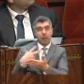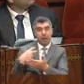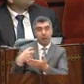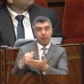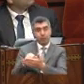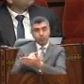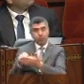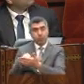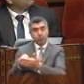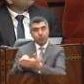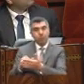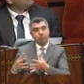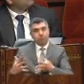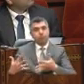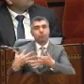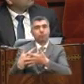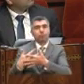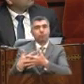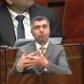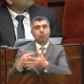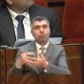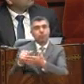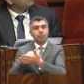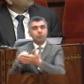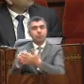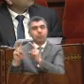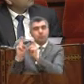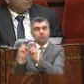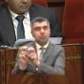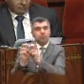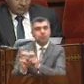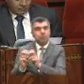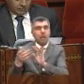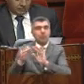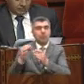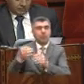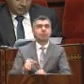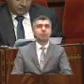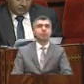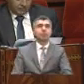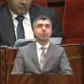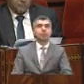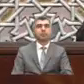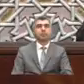باش نجمعوا هاد التجار ويوليو يشريو بأقل تكلفة في إطار رقمنة القطاع.